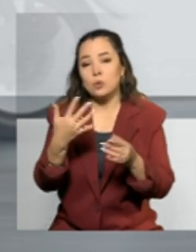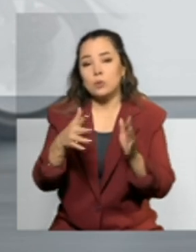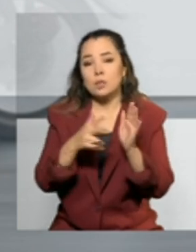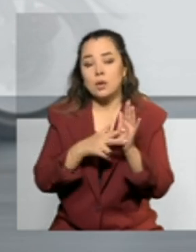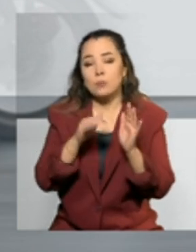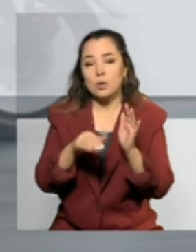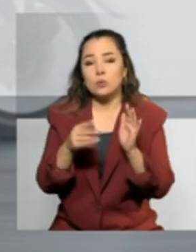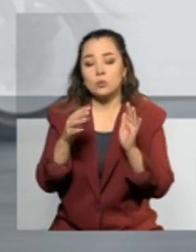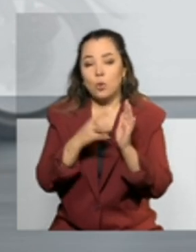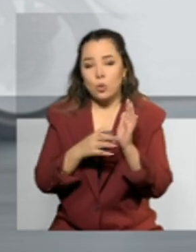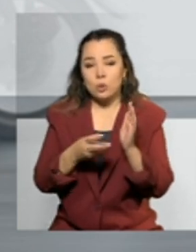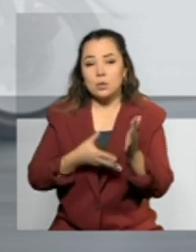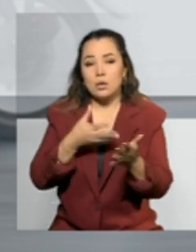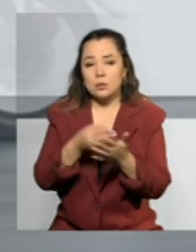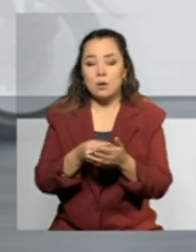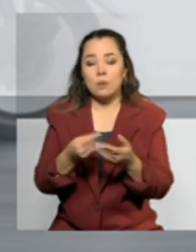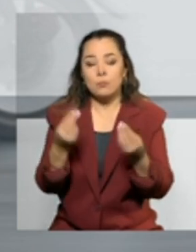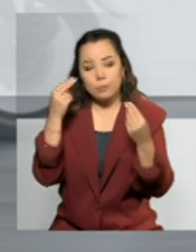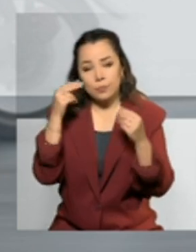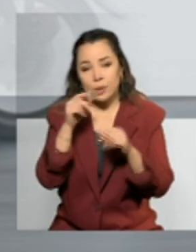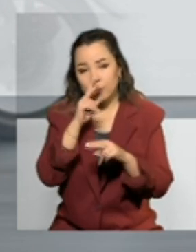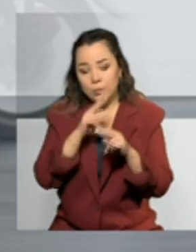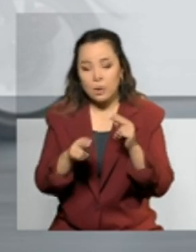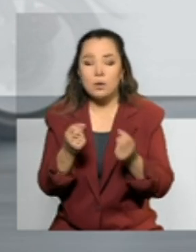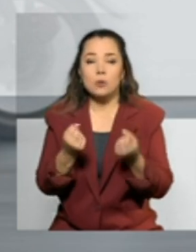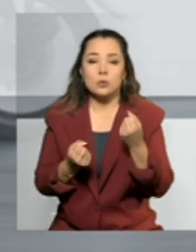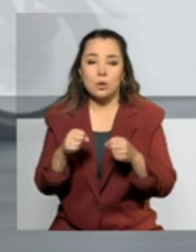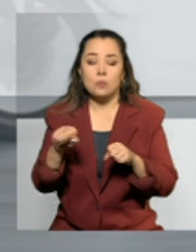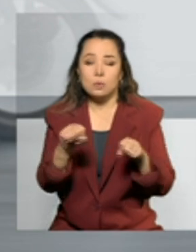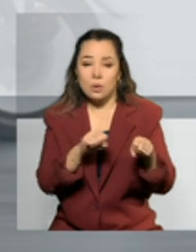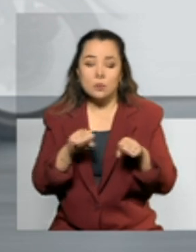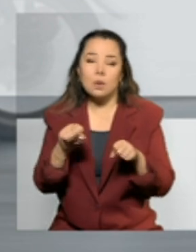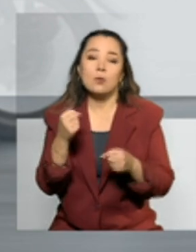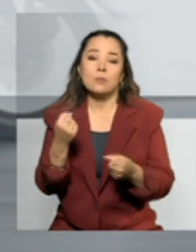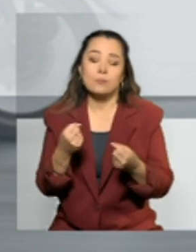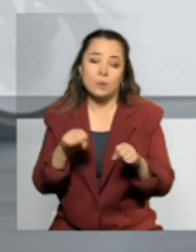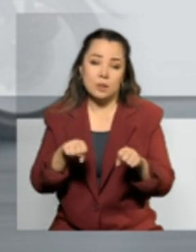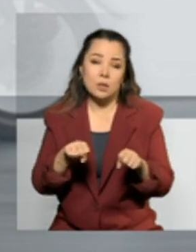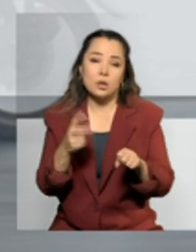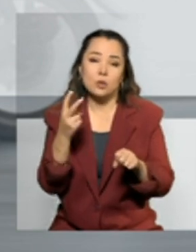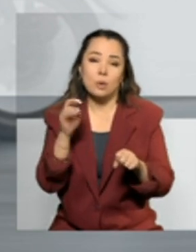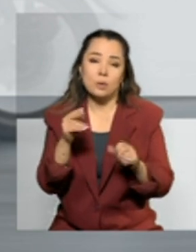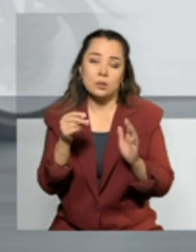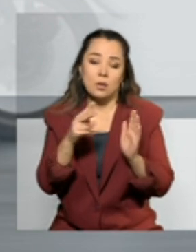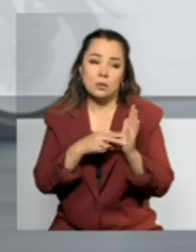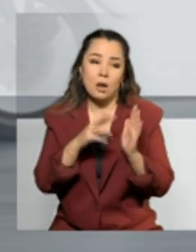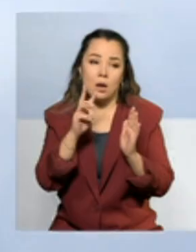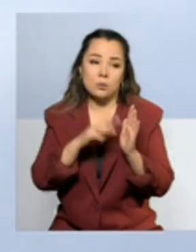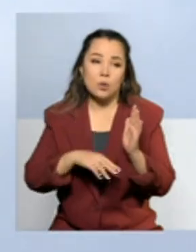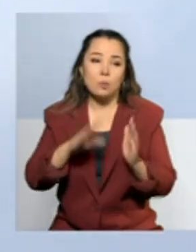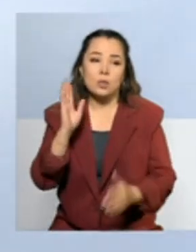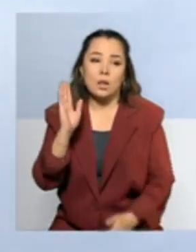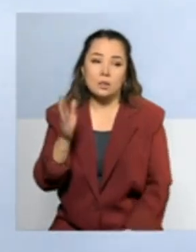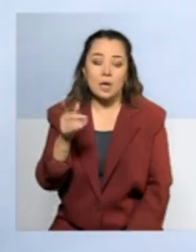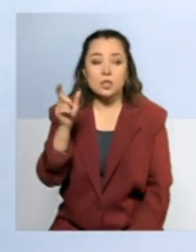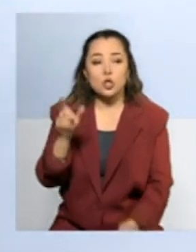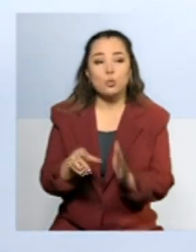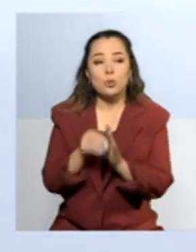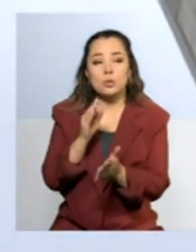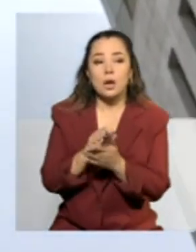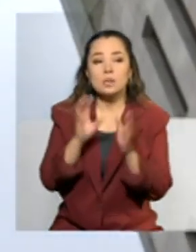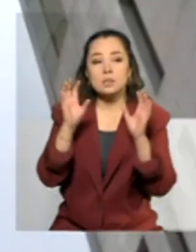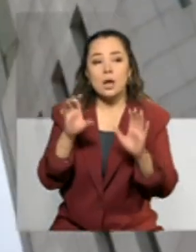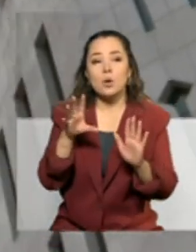Ал жүргізуші куәлігінен айырылып, бірақ мопед жүргізуін тоқтатпағандар 200 мың теңгеге жуық айыппұл арқалайды. Ал депутаттар